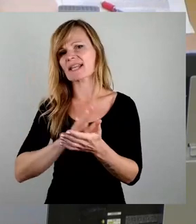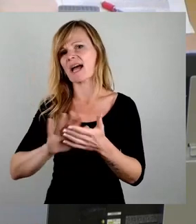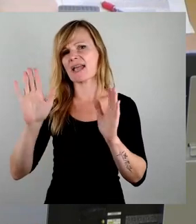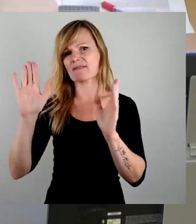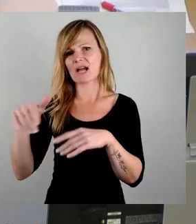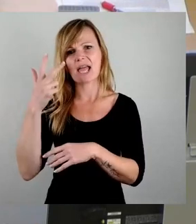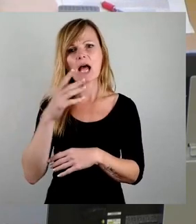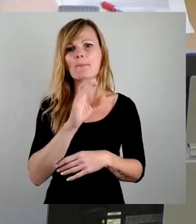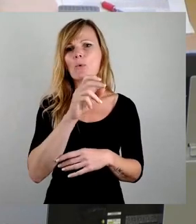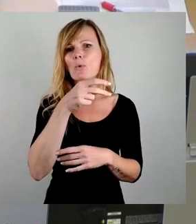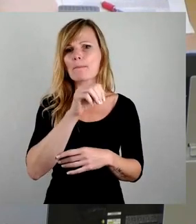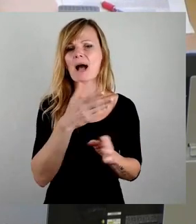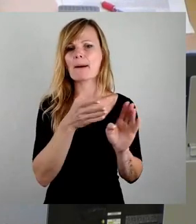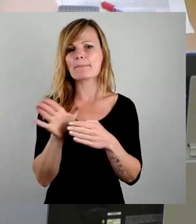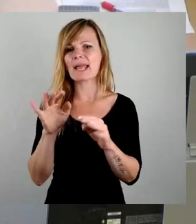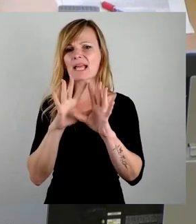ab über das gesamte